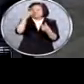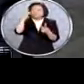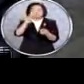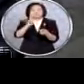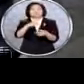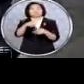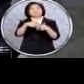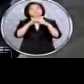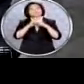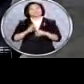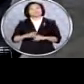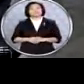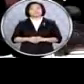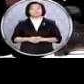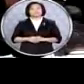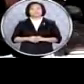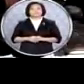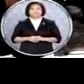法？